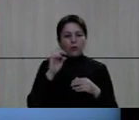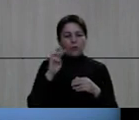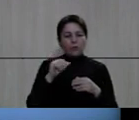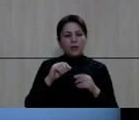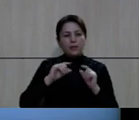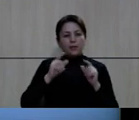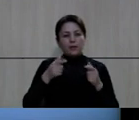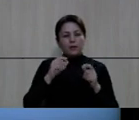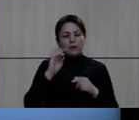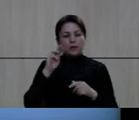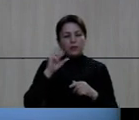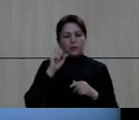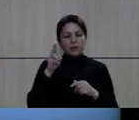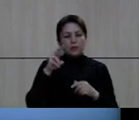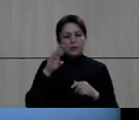taklifnoma,